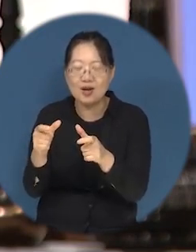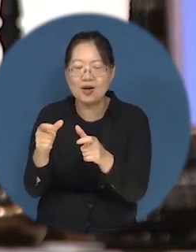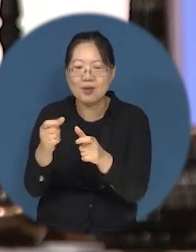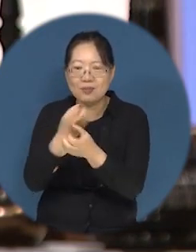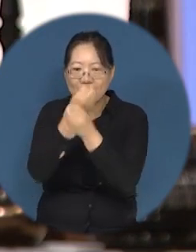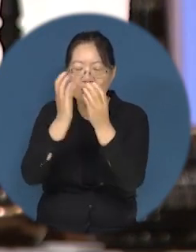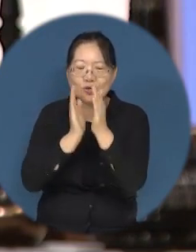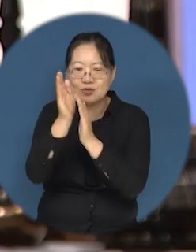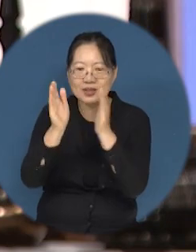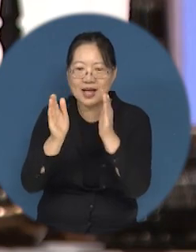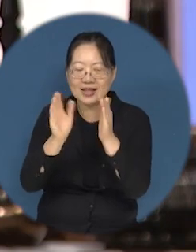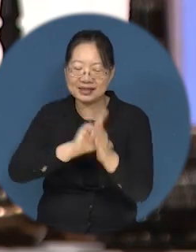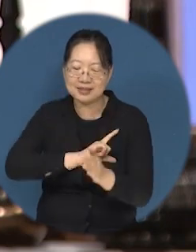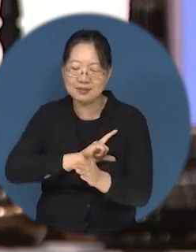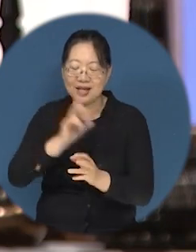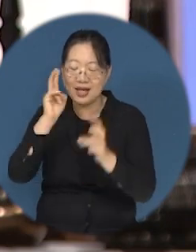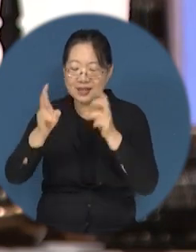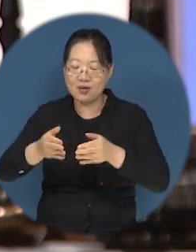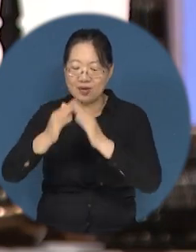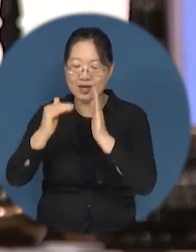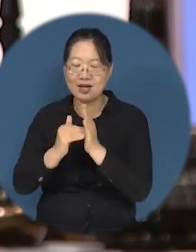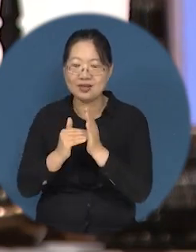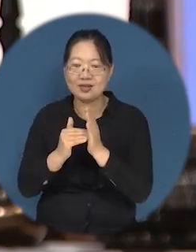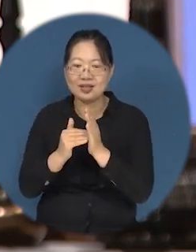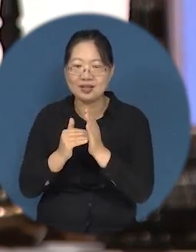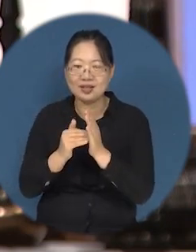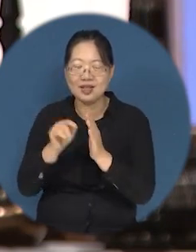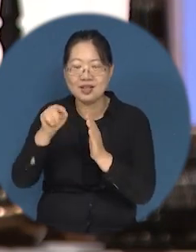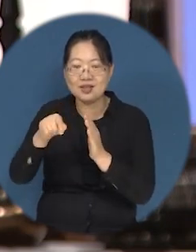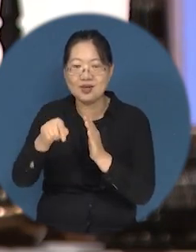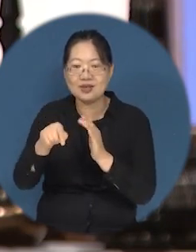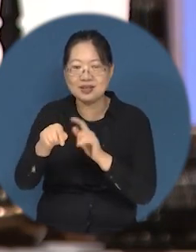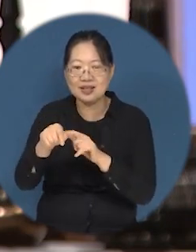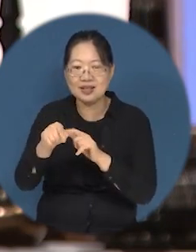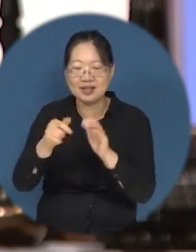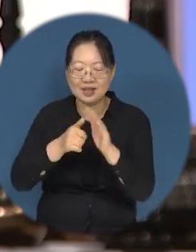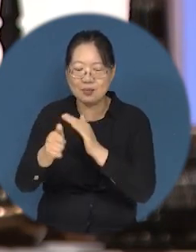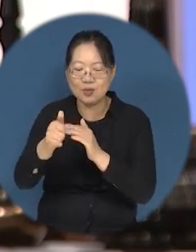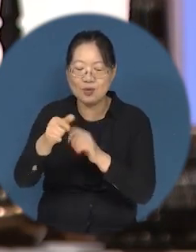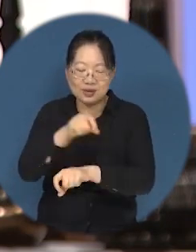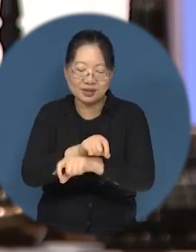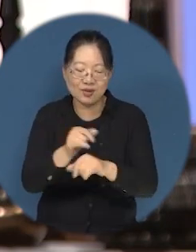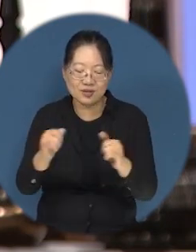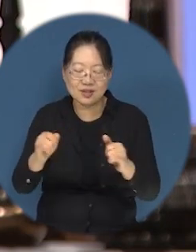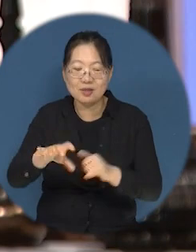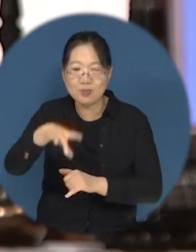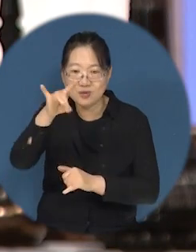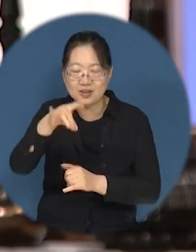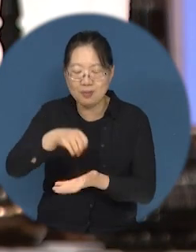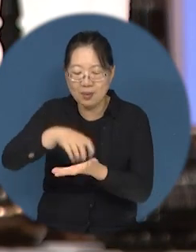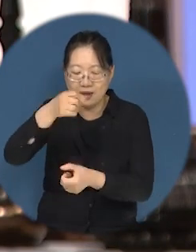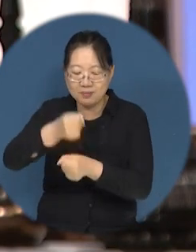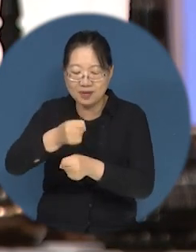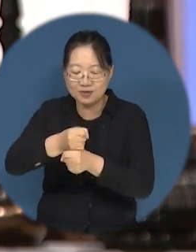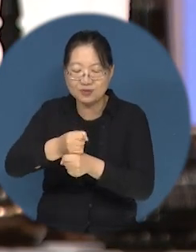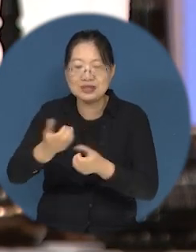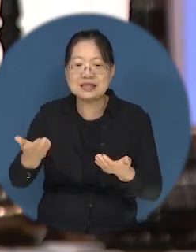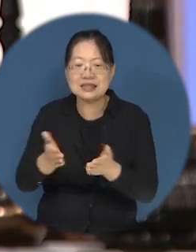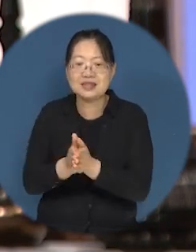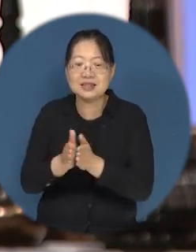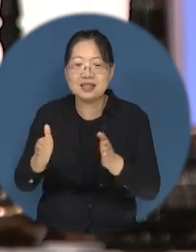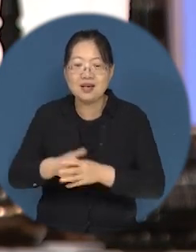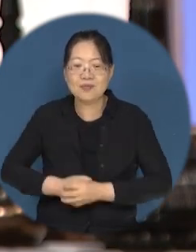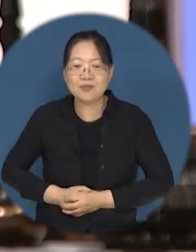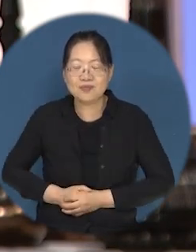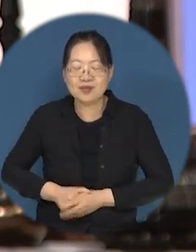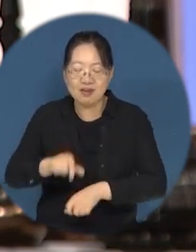별숲이라는 그 회사를 만들었고, 예. 그 강석진 대표와 이제 그 직원들이 일단 제과를 하는데,